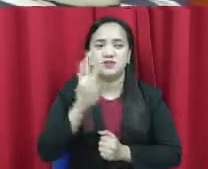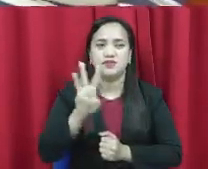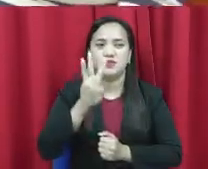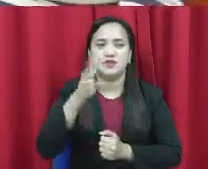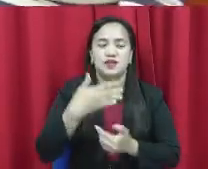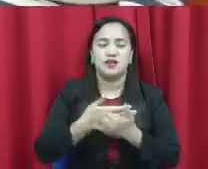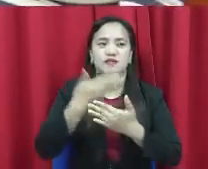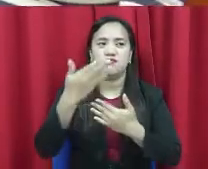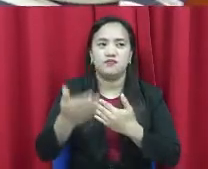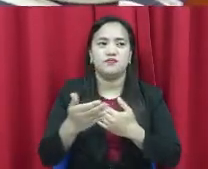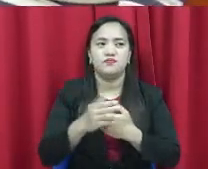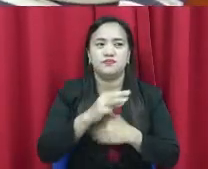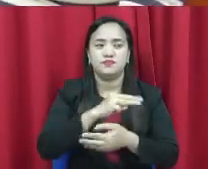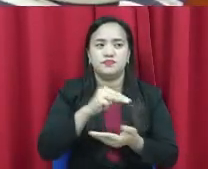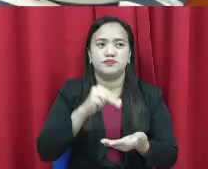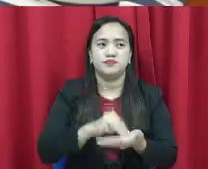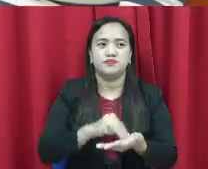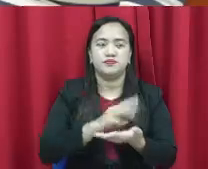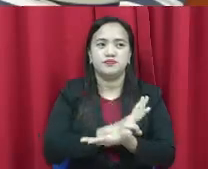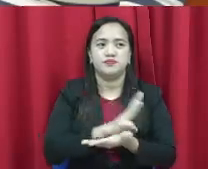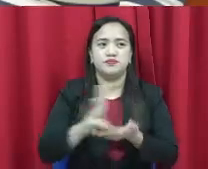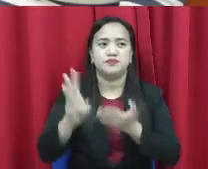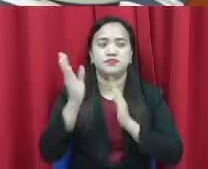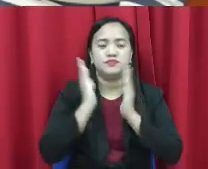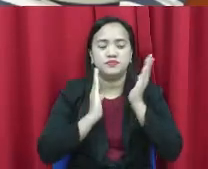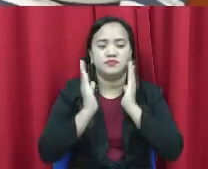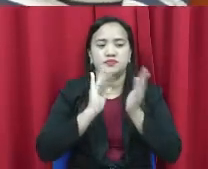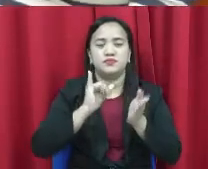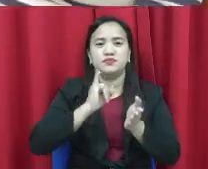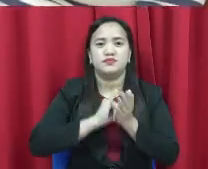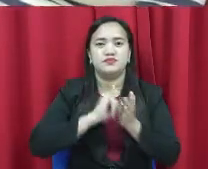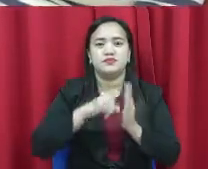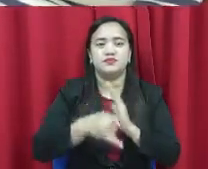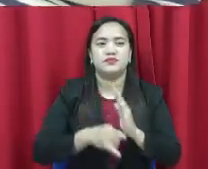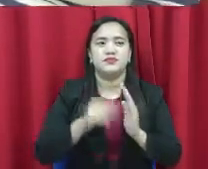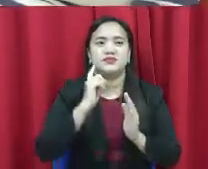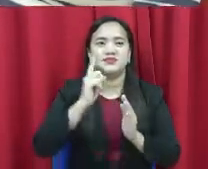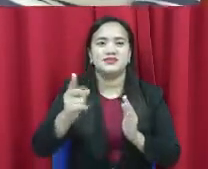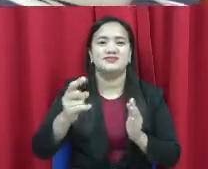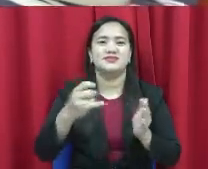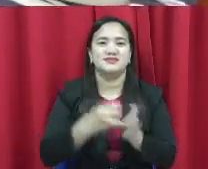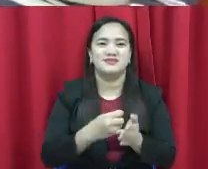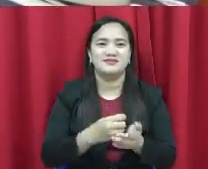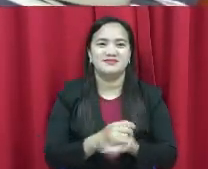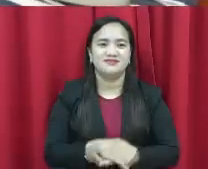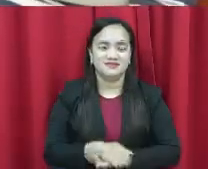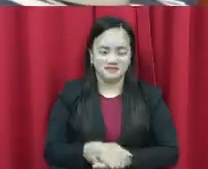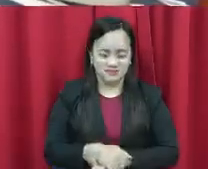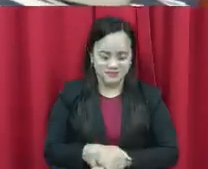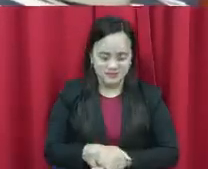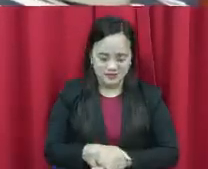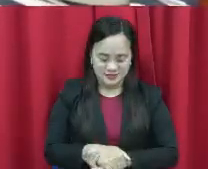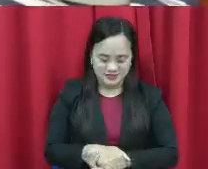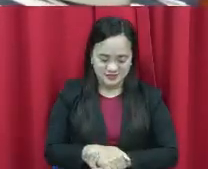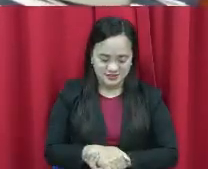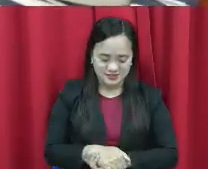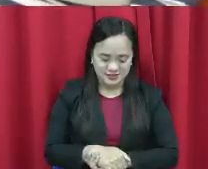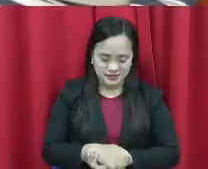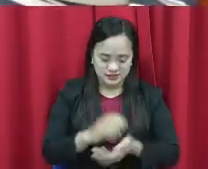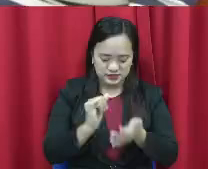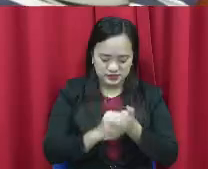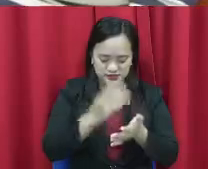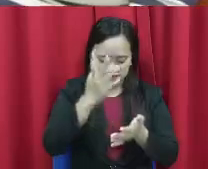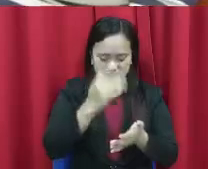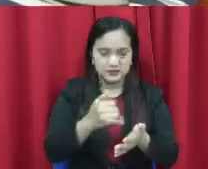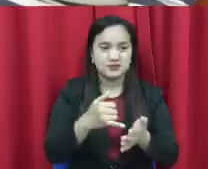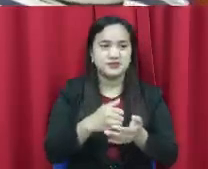pagkatapos din ng midweek service Sabi Sir sasabihin ako sayo ang kaya Ah medyo kabado ako no a